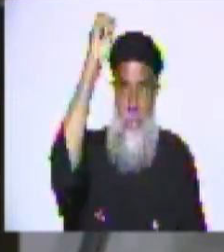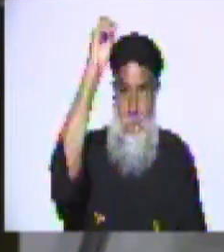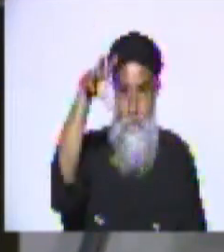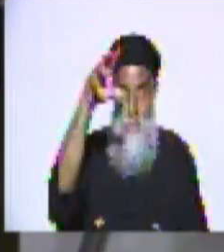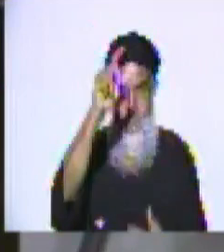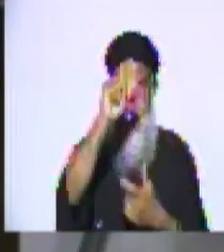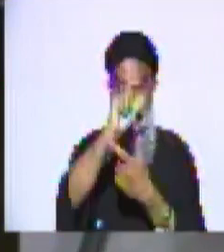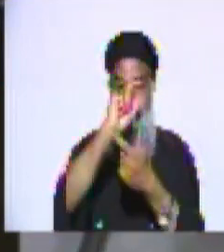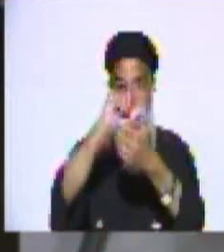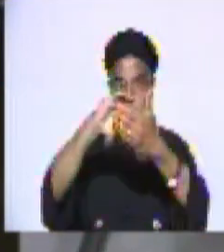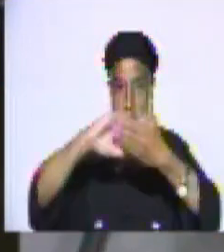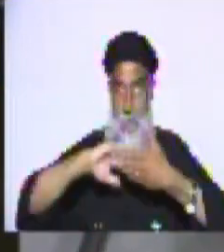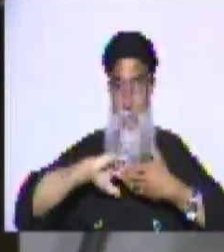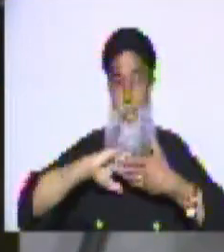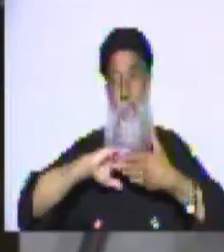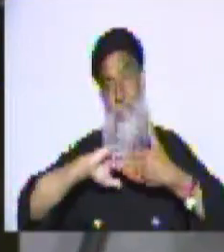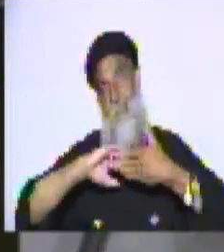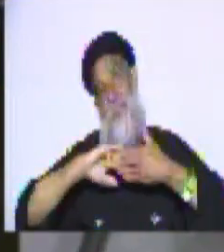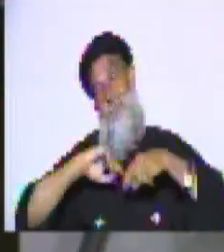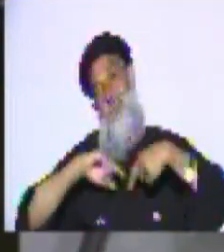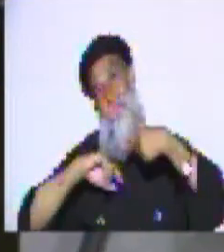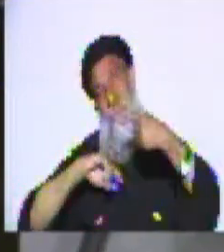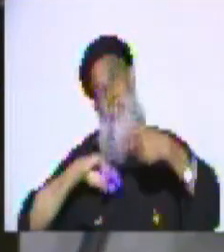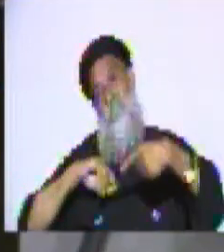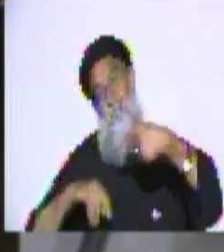السيد المسيح ادوها